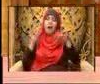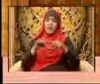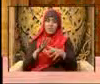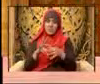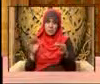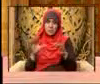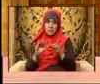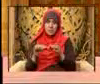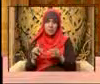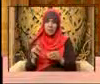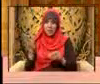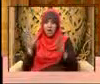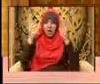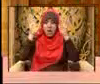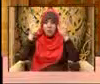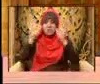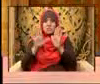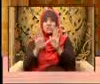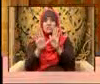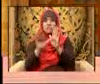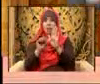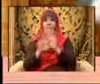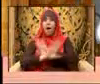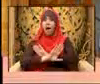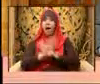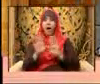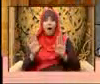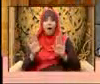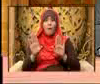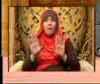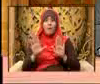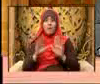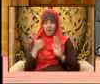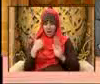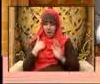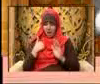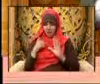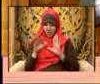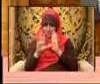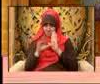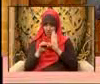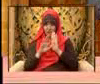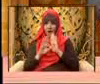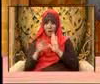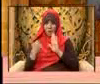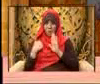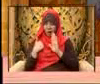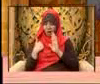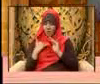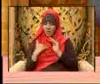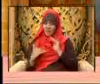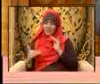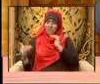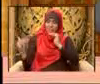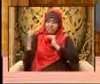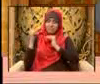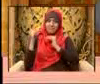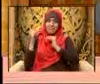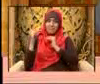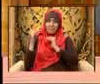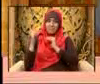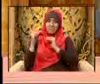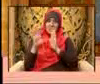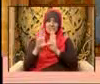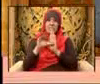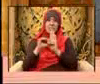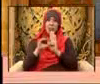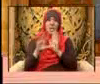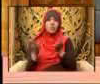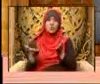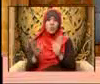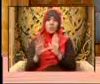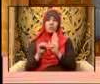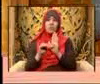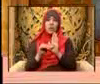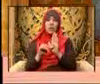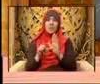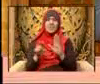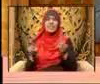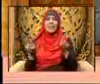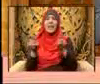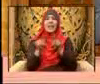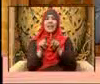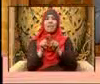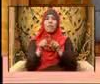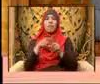لا ترفع وحدها، إنما ترفع معها صاحبها، لأن الصلاة عندما ترفع شنو اللي ترفع في الصلاة؟ هي عبارة